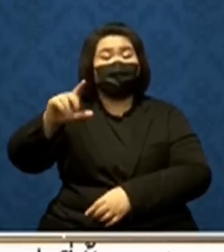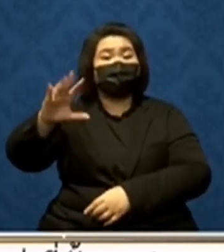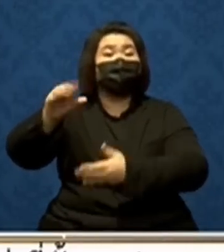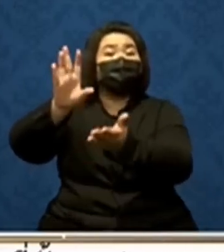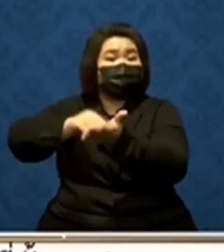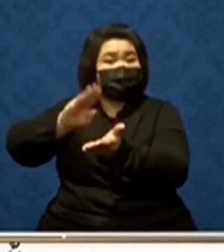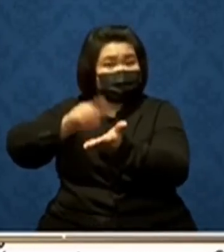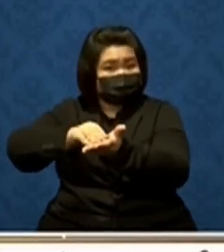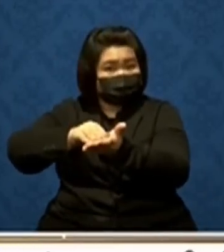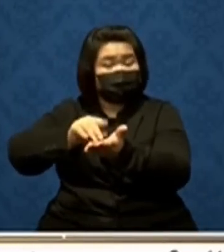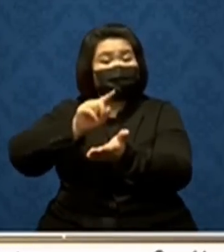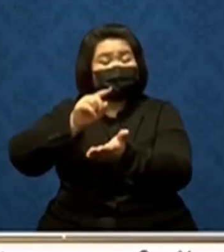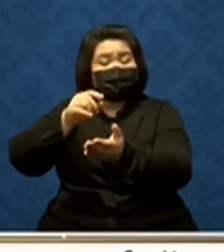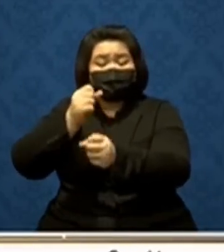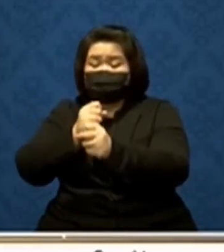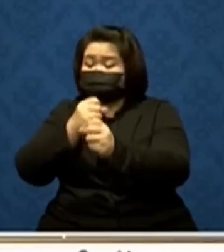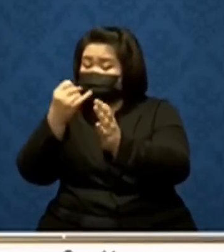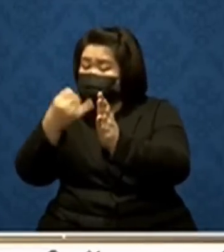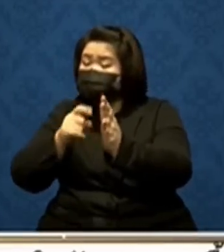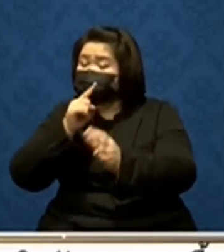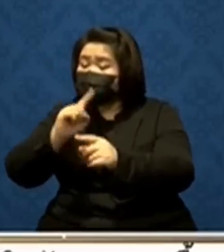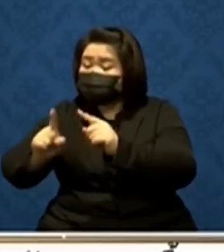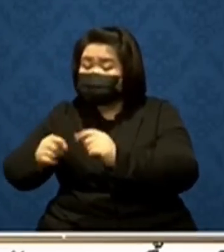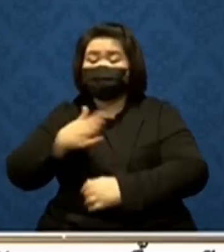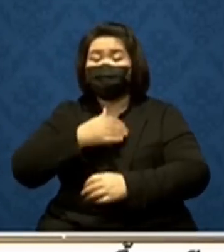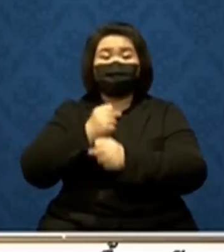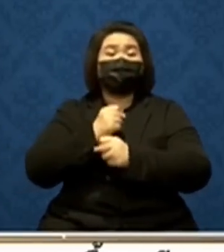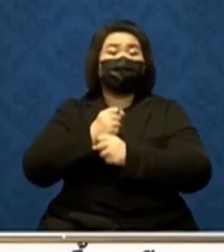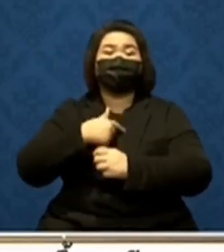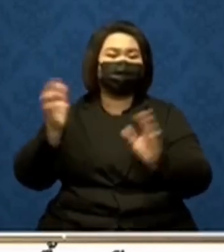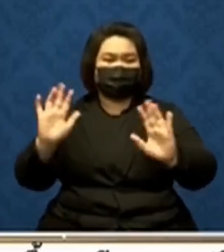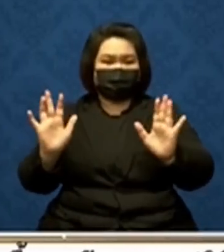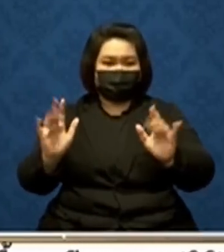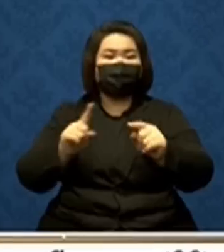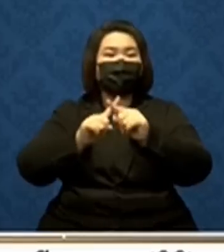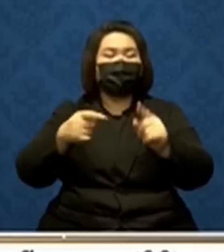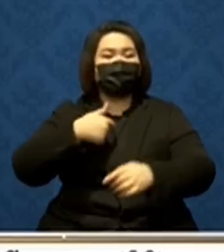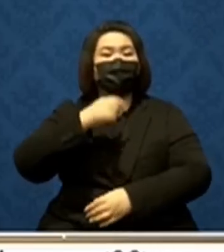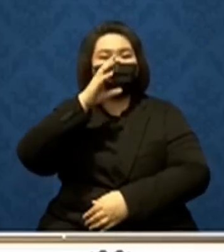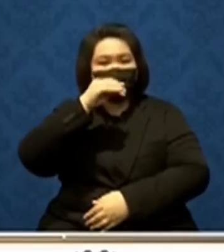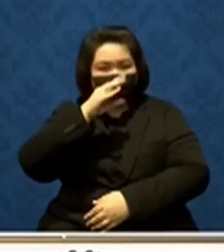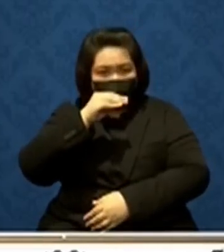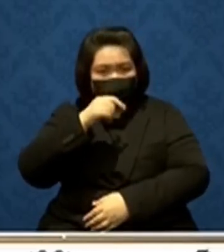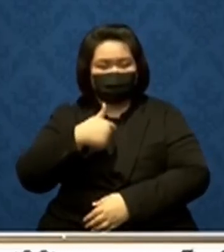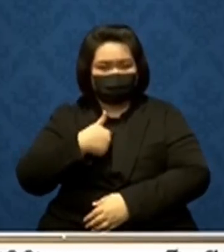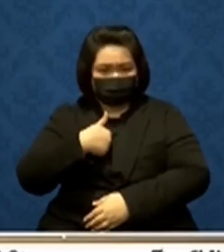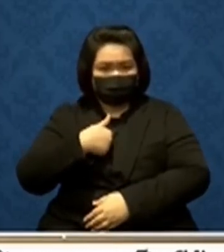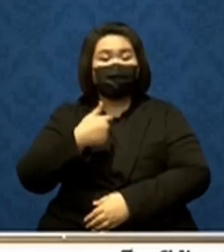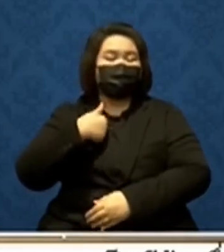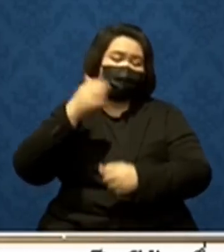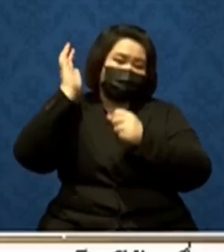กล่าวหาว่าเป็นผลงานของผมแต่ผมพูดว่าหลังจากที่ผมได้อภิปรายแล้วและได้ยื่น